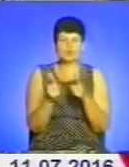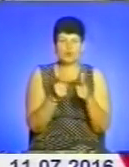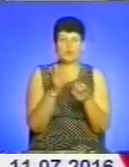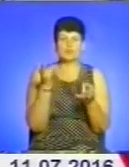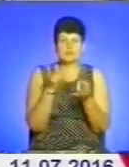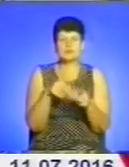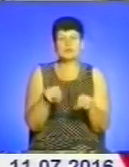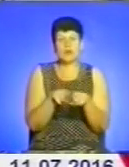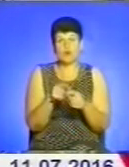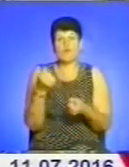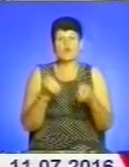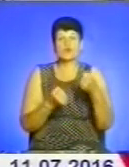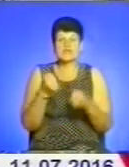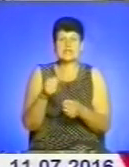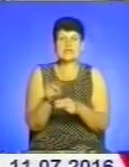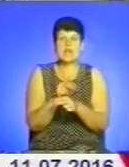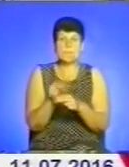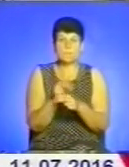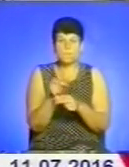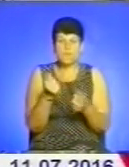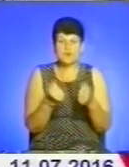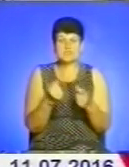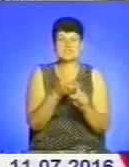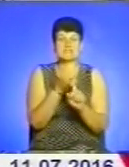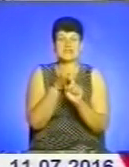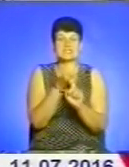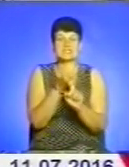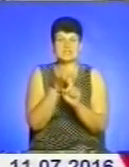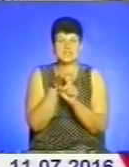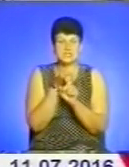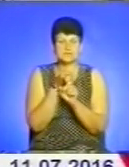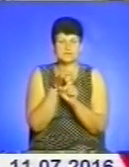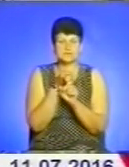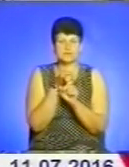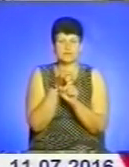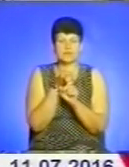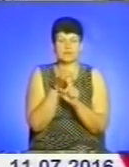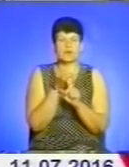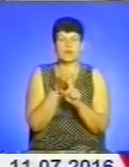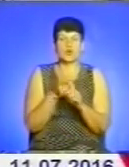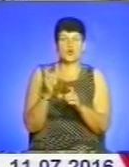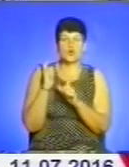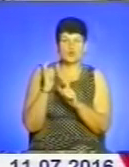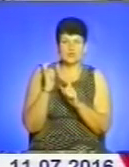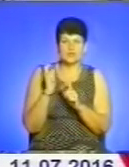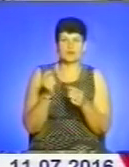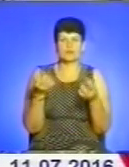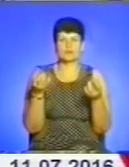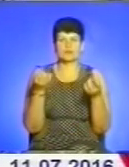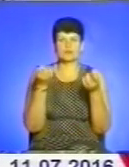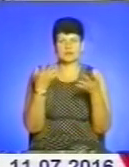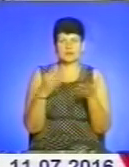водії, потрібні і ремонтники, потрібні і зв'язківці, потрібні такелажники, грузчики, потрібні елементарно